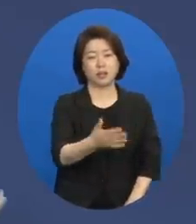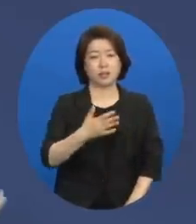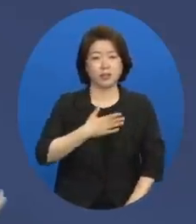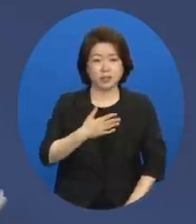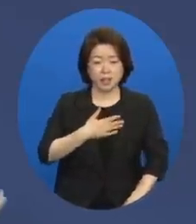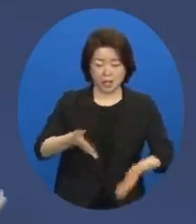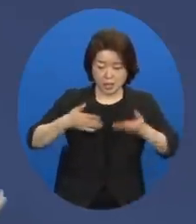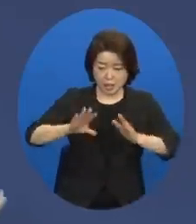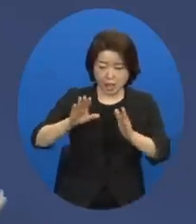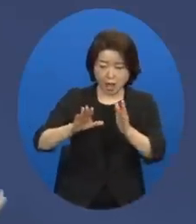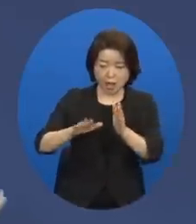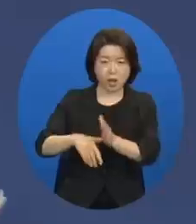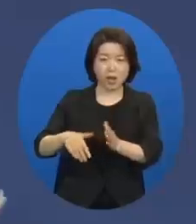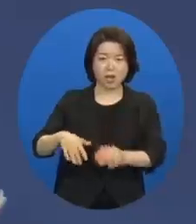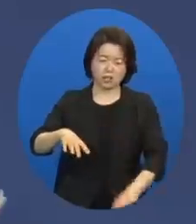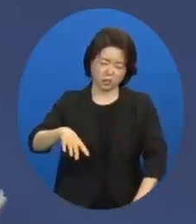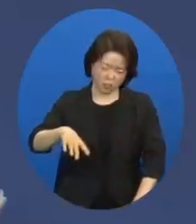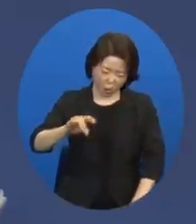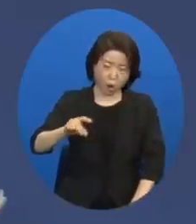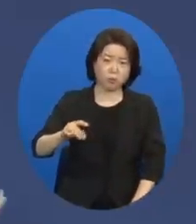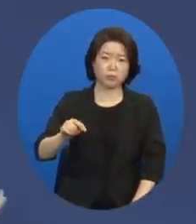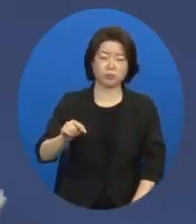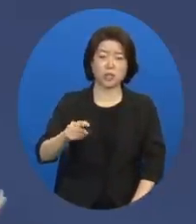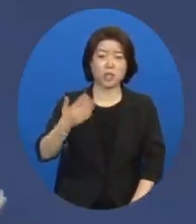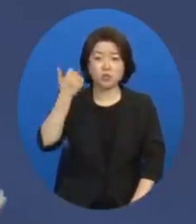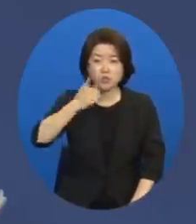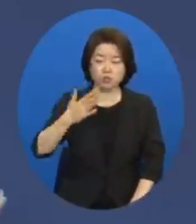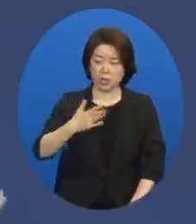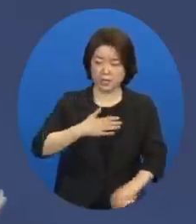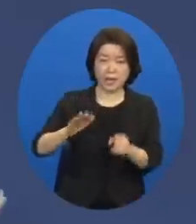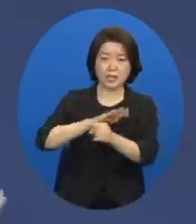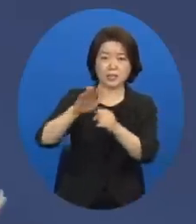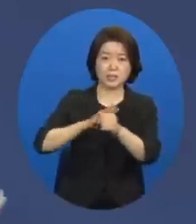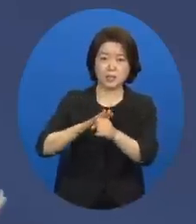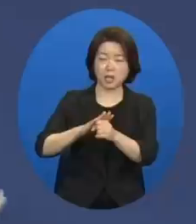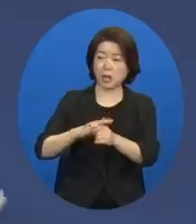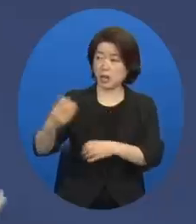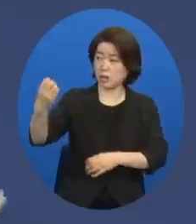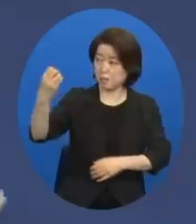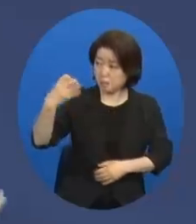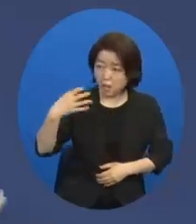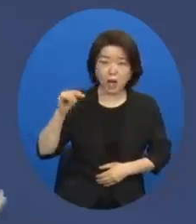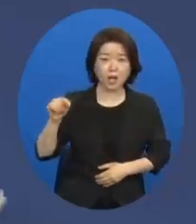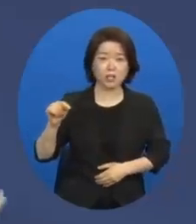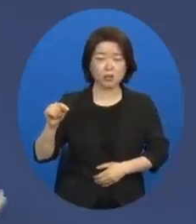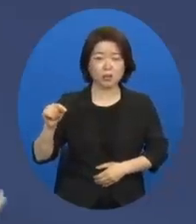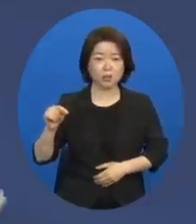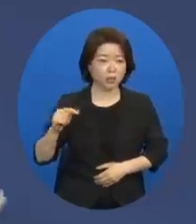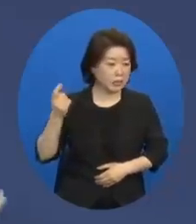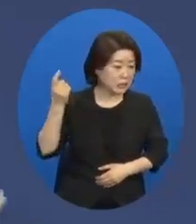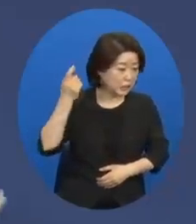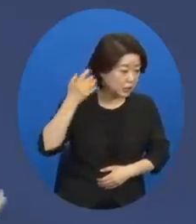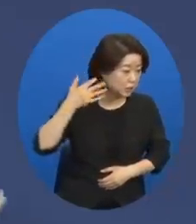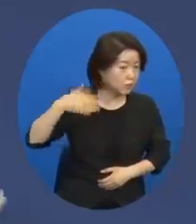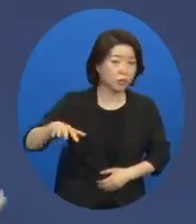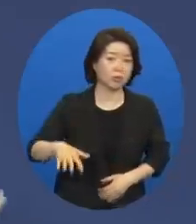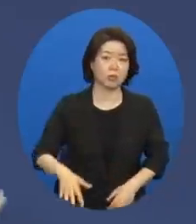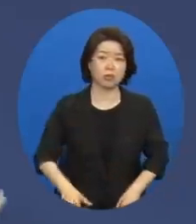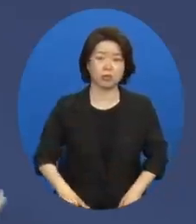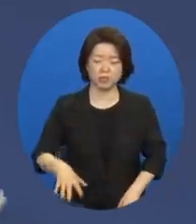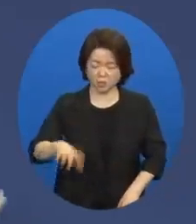난 태어나서 처음으로 누군가가 나를 사랑한다는 표현을 물리적으로 들어본 적이